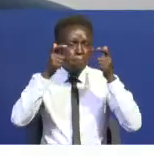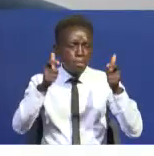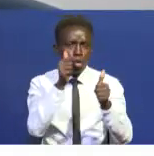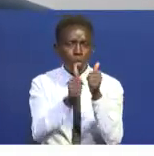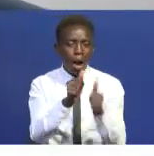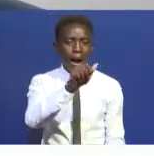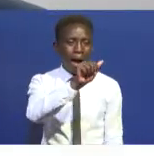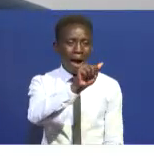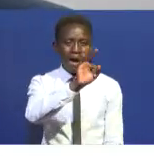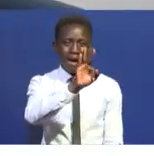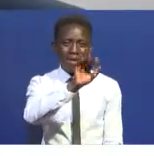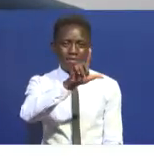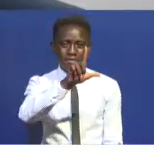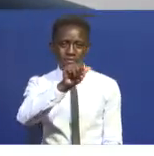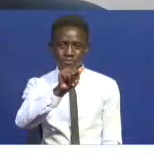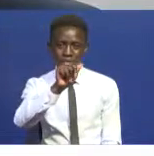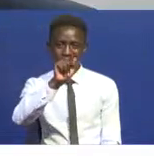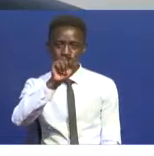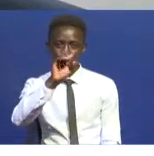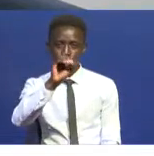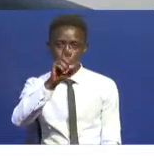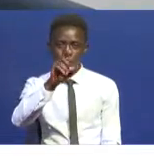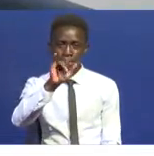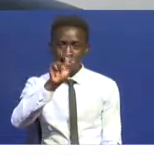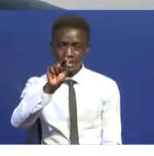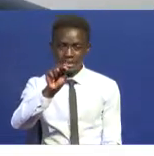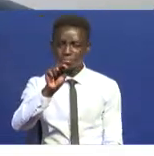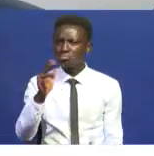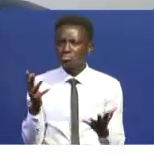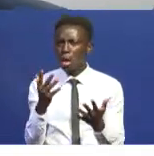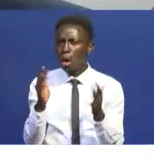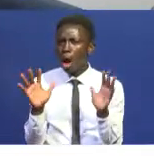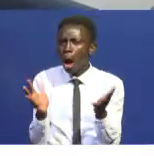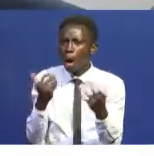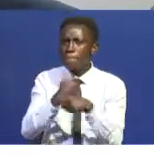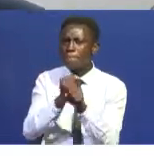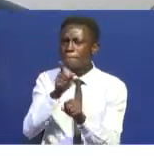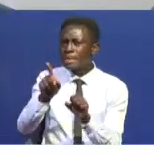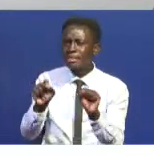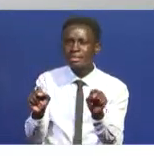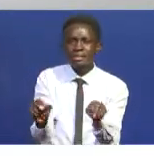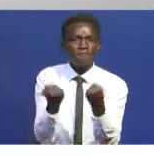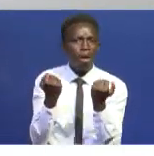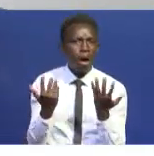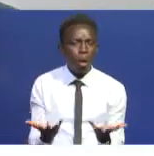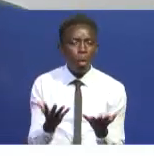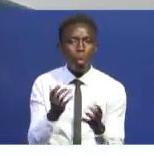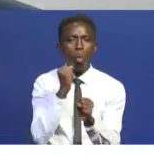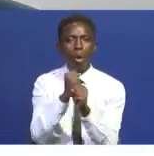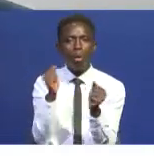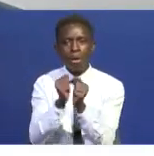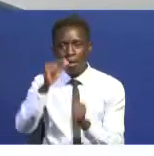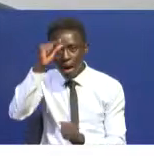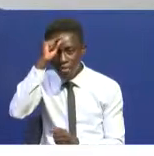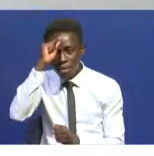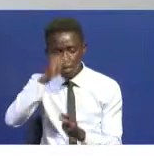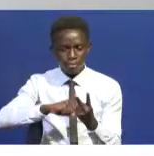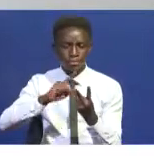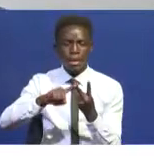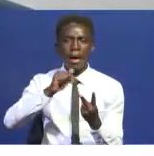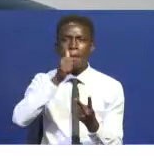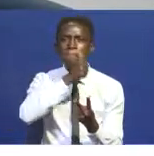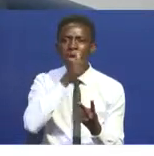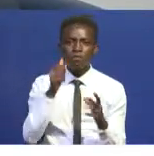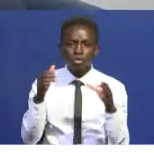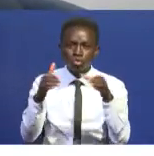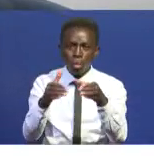make trade in grains and staples more safe? And working both with the government and the private sector to help